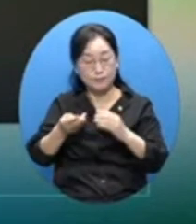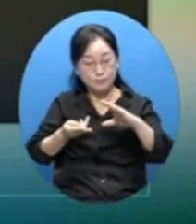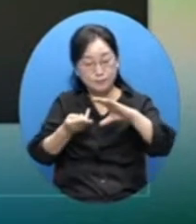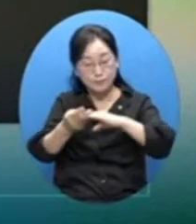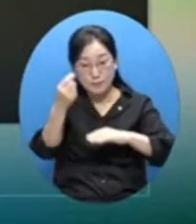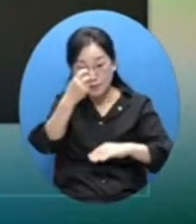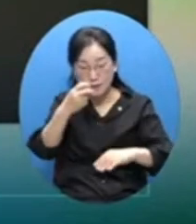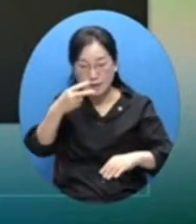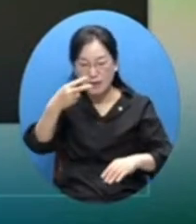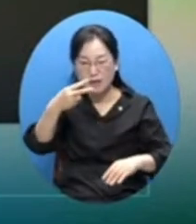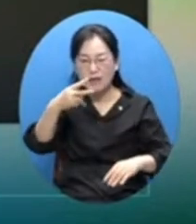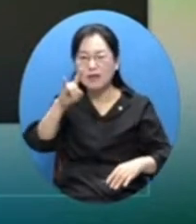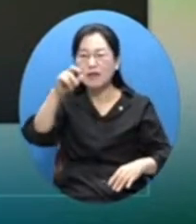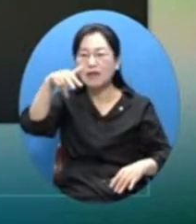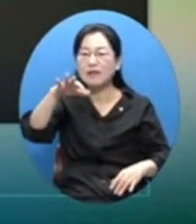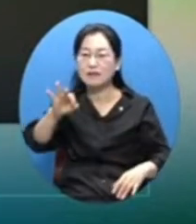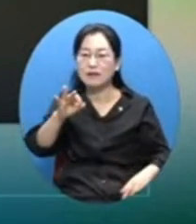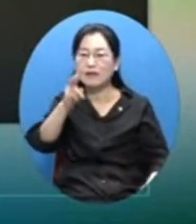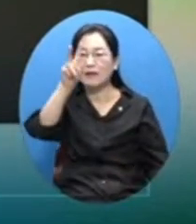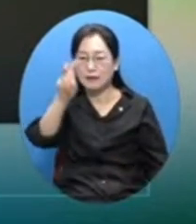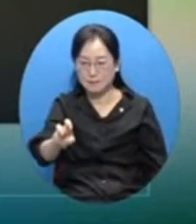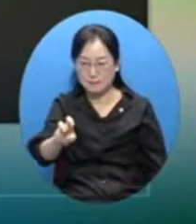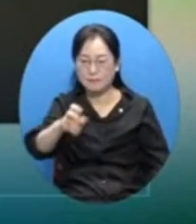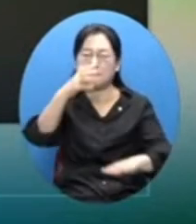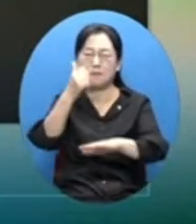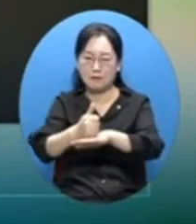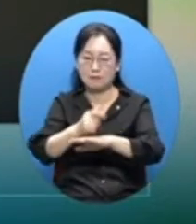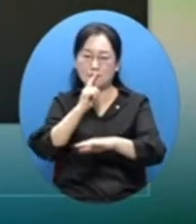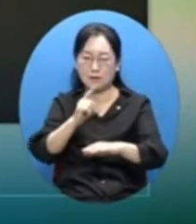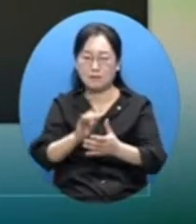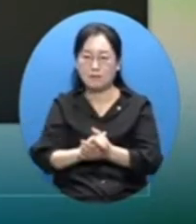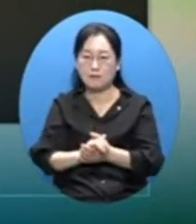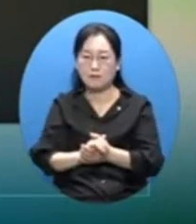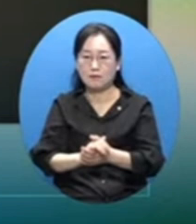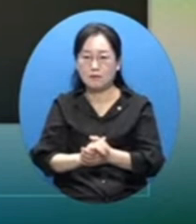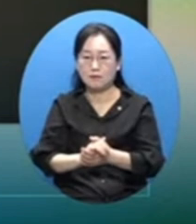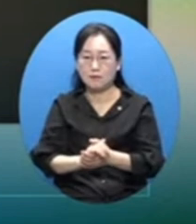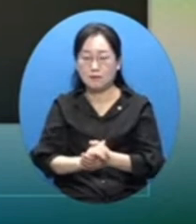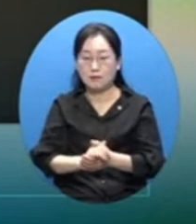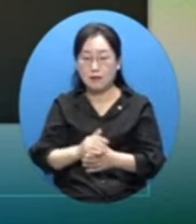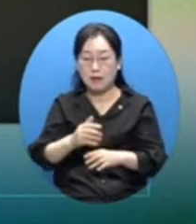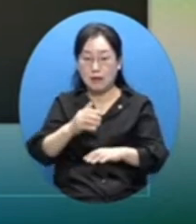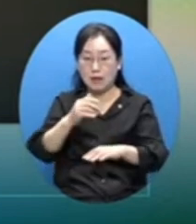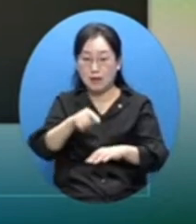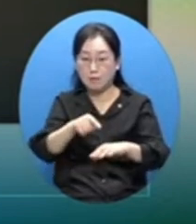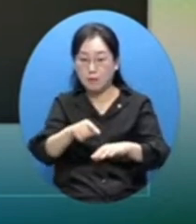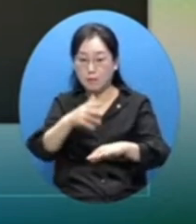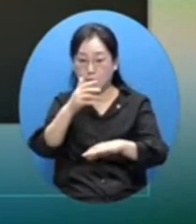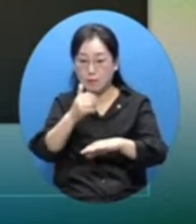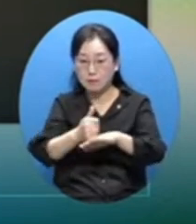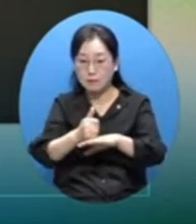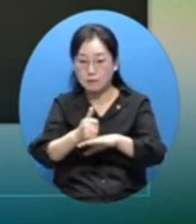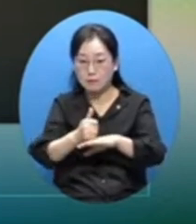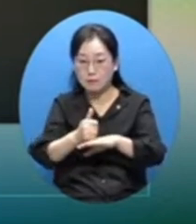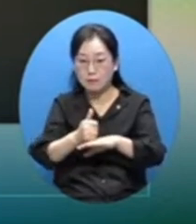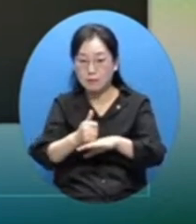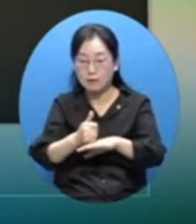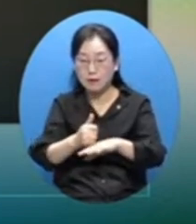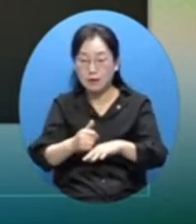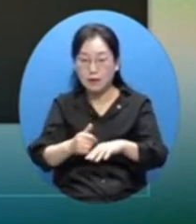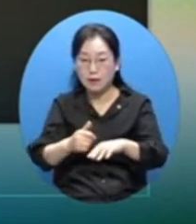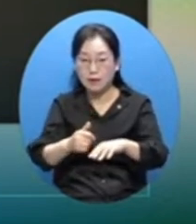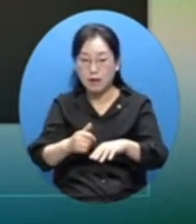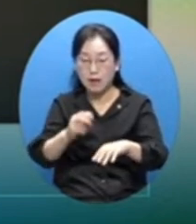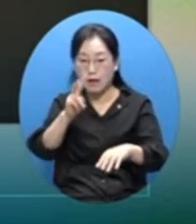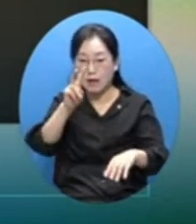대장암 말기라는 것을 발견하게 되었습니다. 본인이 암을 치료하는 암 전문의 의사인데 본인에게 병이 들어온